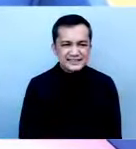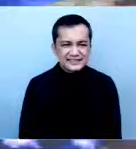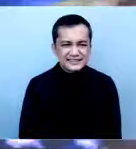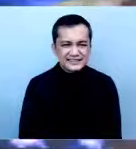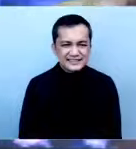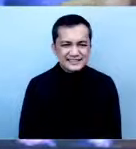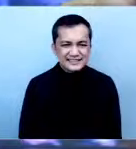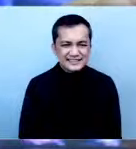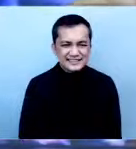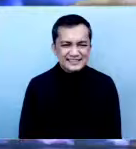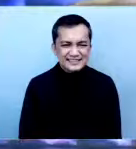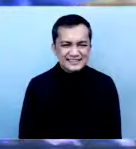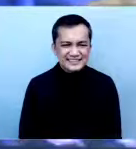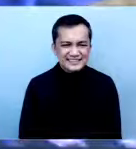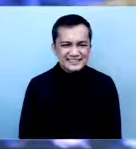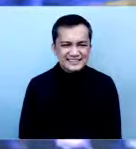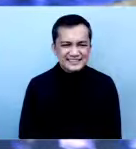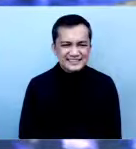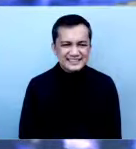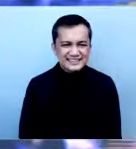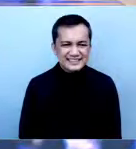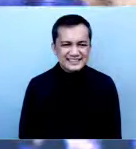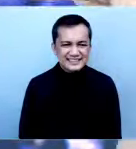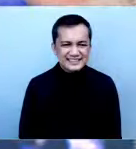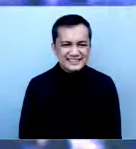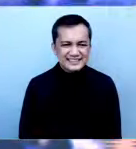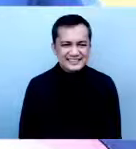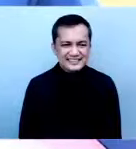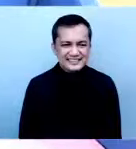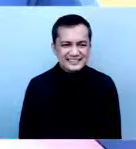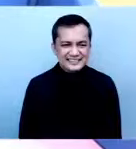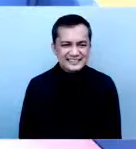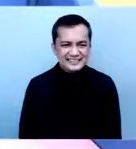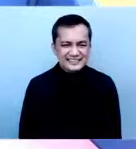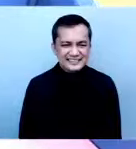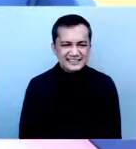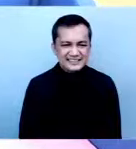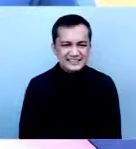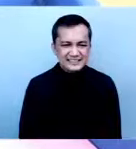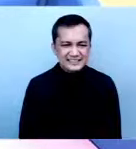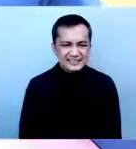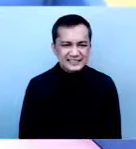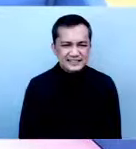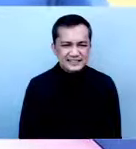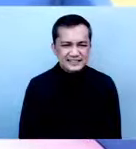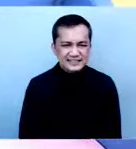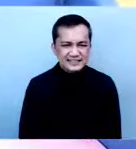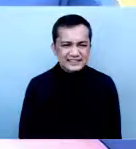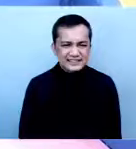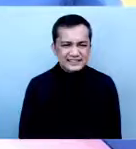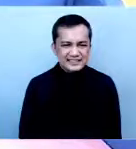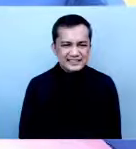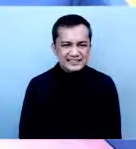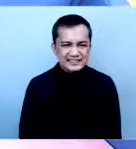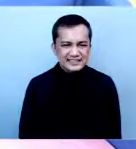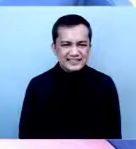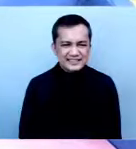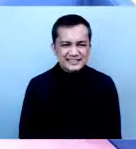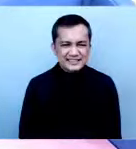tong dalawa. Oo. Oo. Alam mo, hindi ko nagawa. Ayan, hindi ko nagawa. Catch it. Oo.